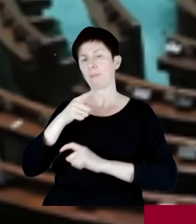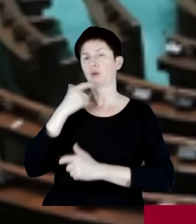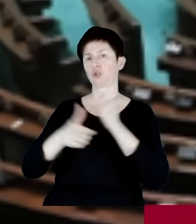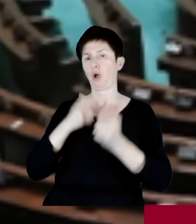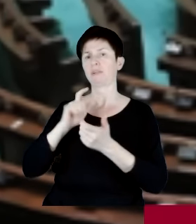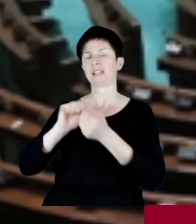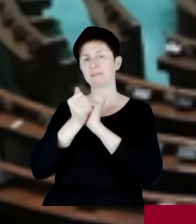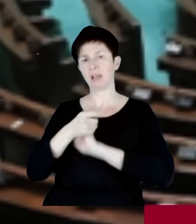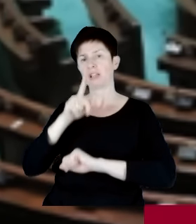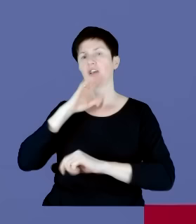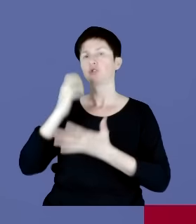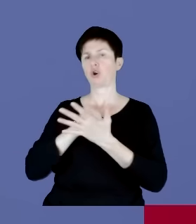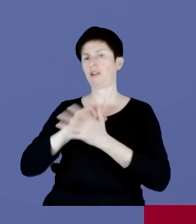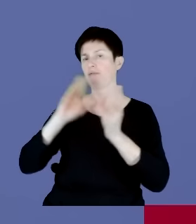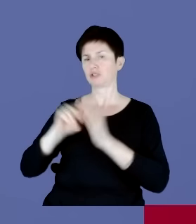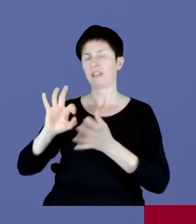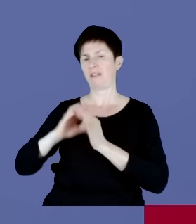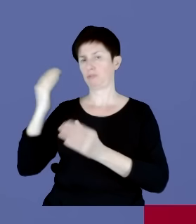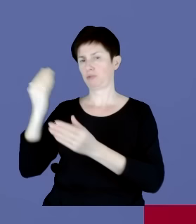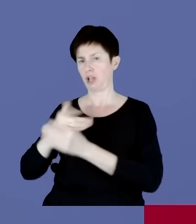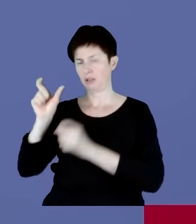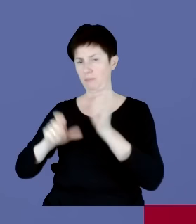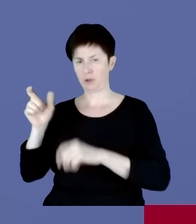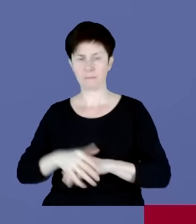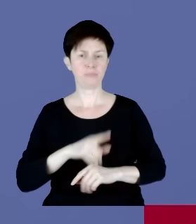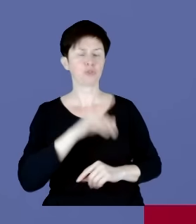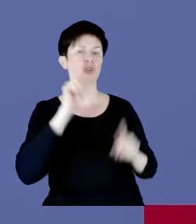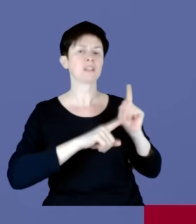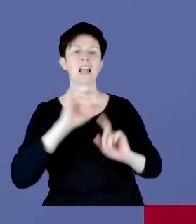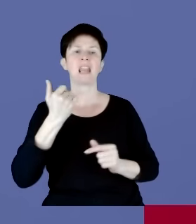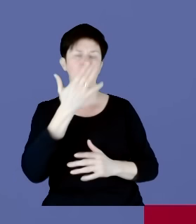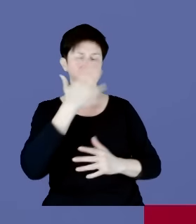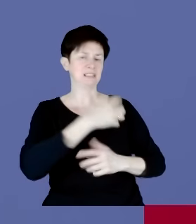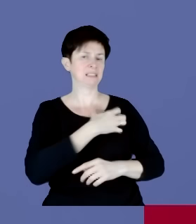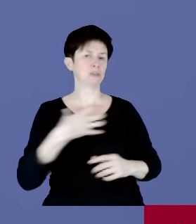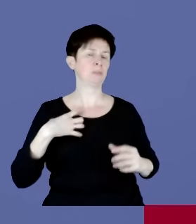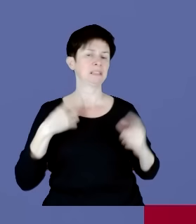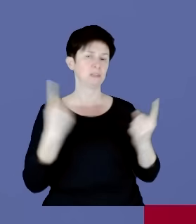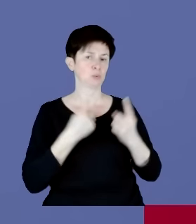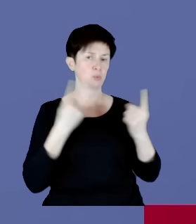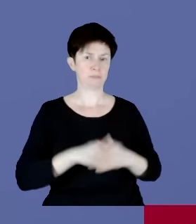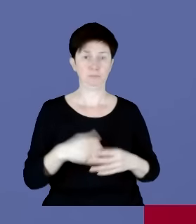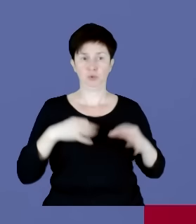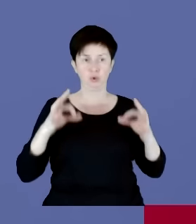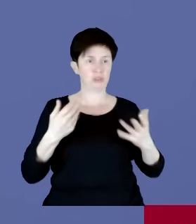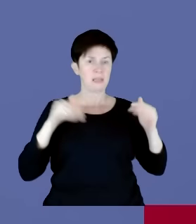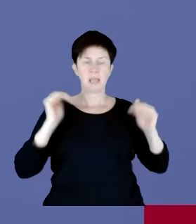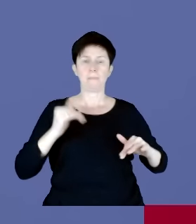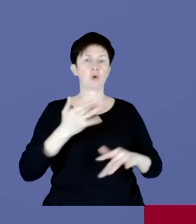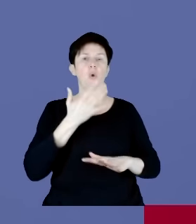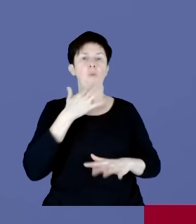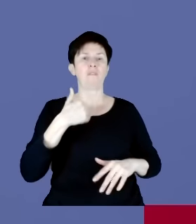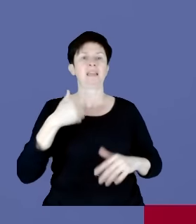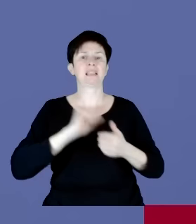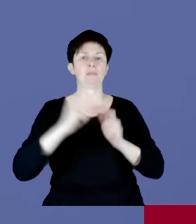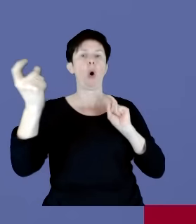również przedsiębiorcy. Wszystko zależy, panie redaktorze, od koniunktury gospodarczej. To znaczy nie możemy mówić my dzisiaj, jako opozycja Zjednoczonej Prawicy, że